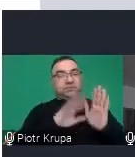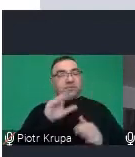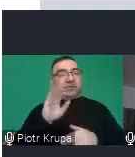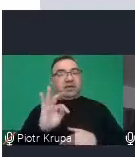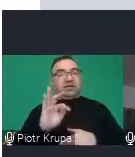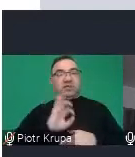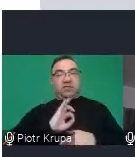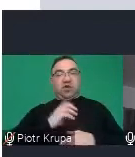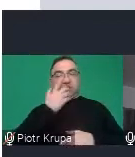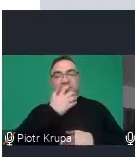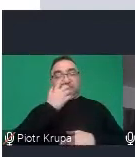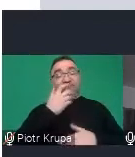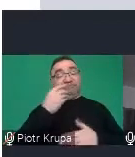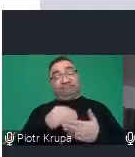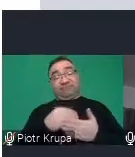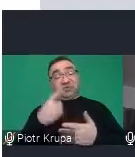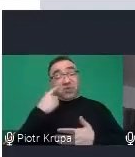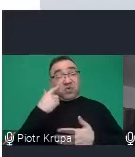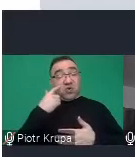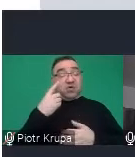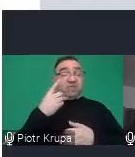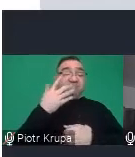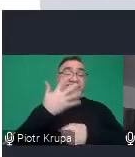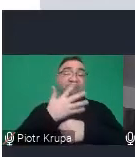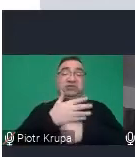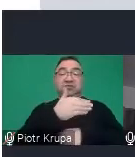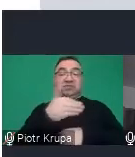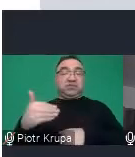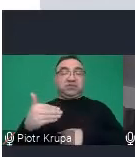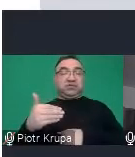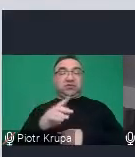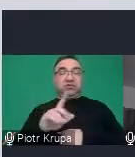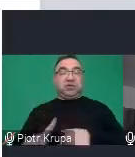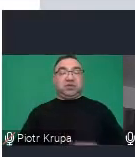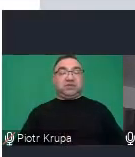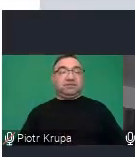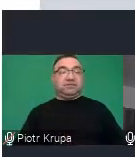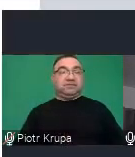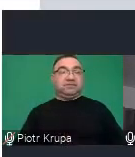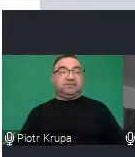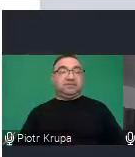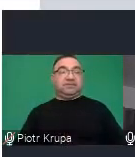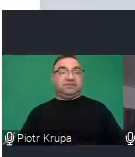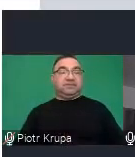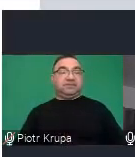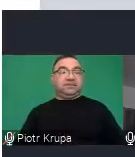naszej ciepłowni szacowany jest na około 50 milionów złotych.